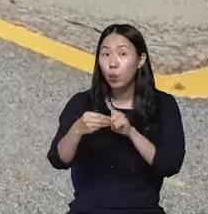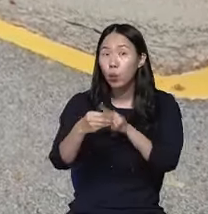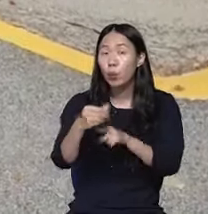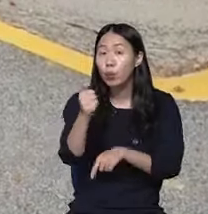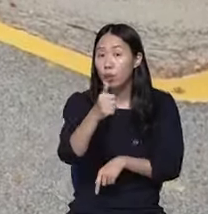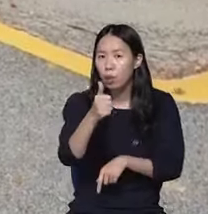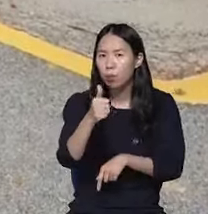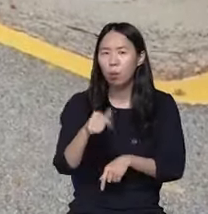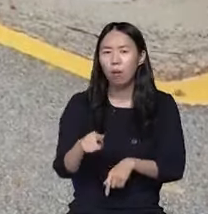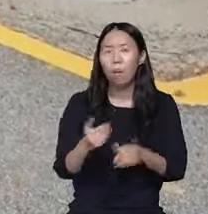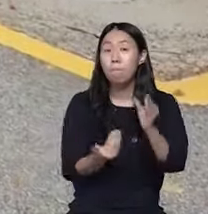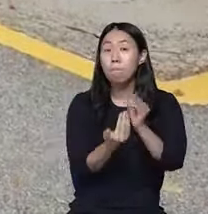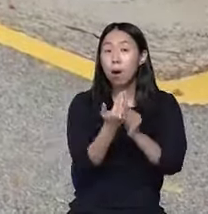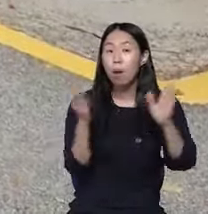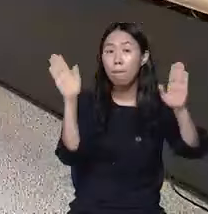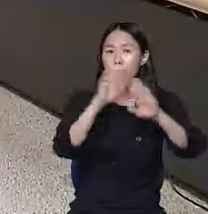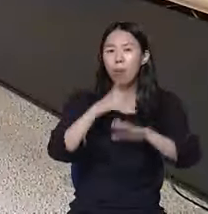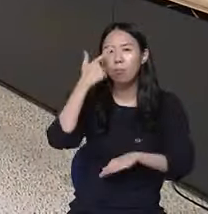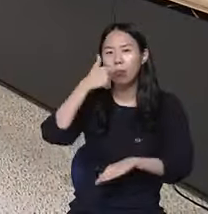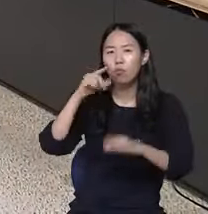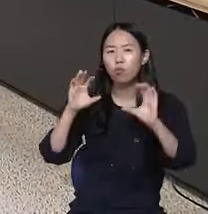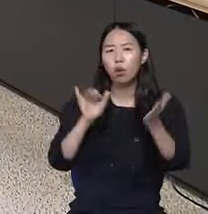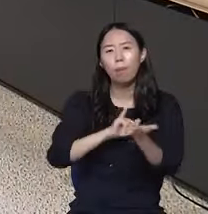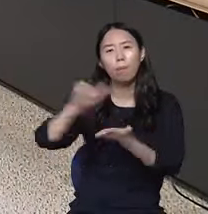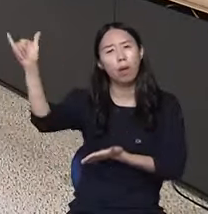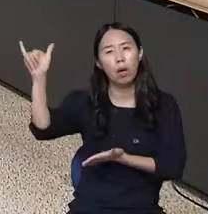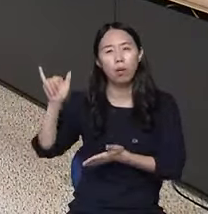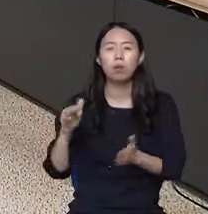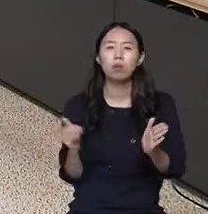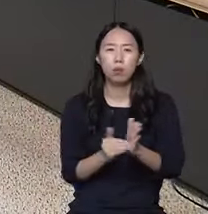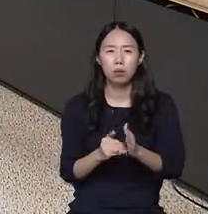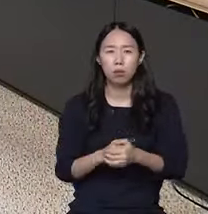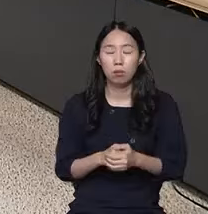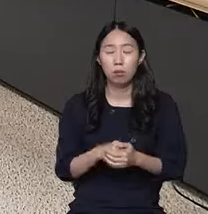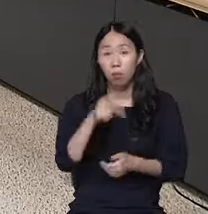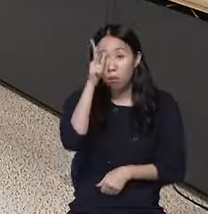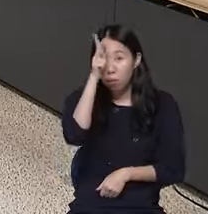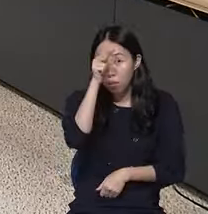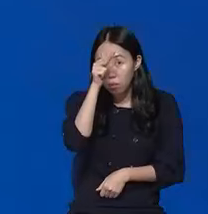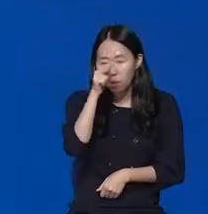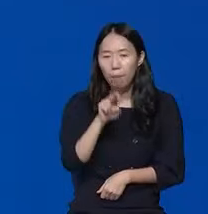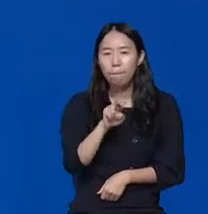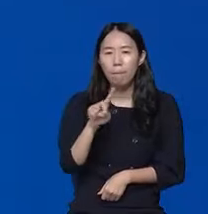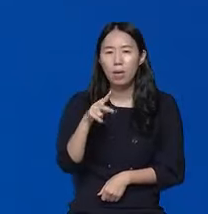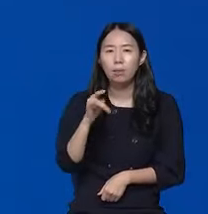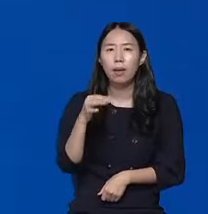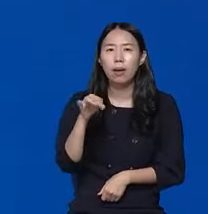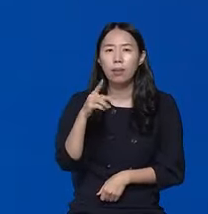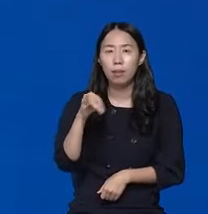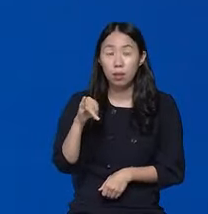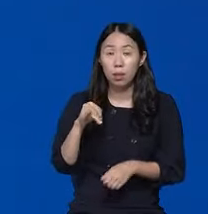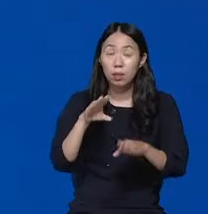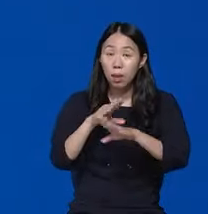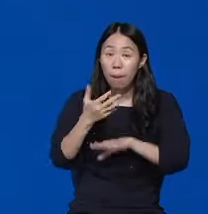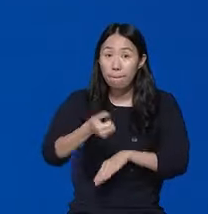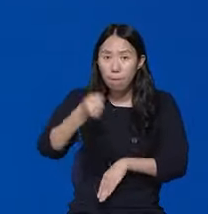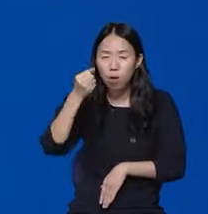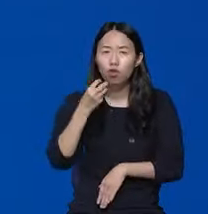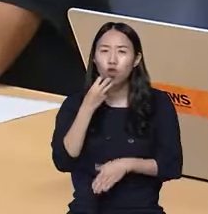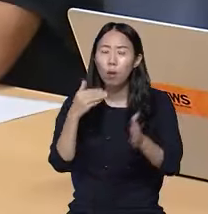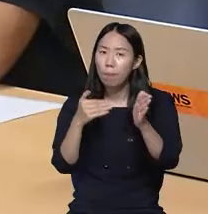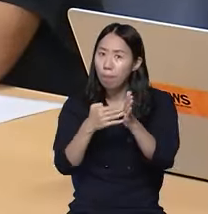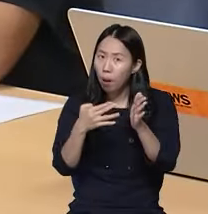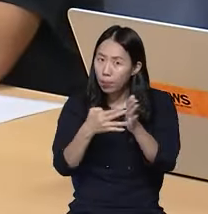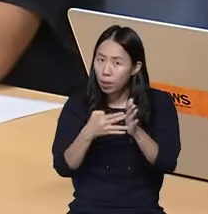사고 당일 밤 태국으로 떠난 것으로 알려졌습니다. 경찰은 마세라티 차량의 소유주로 등록된 서울의 법인